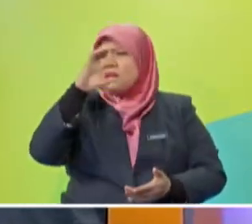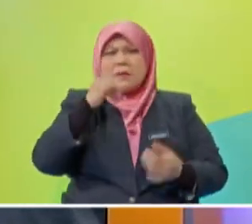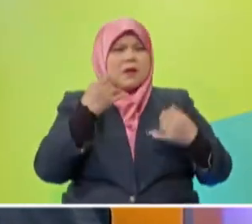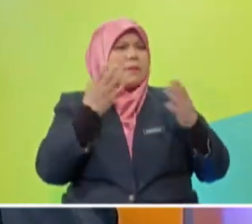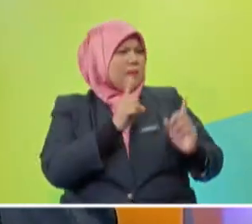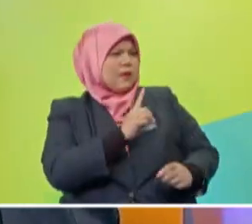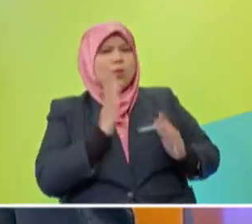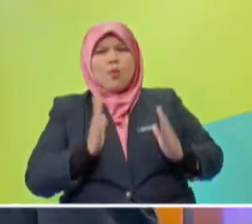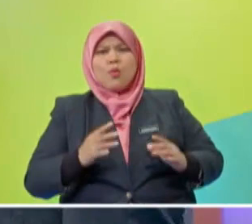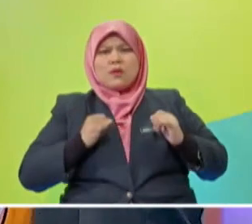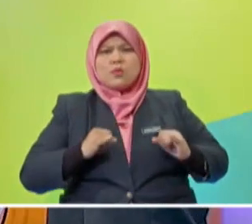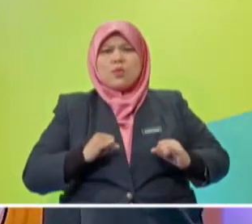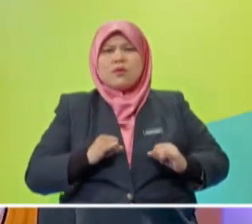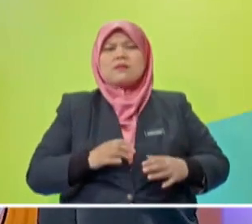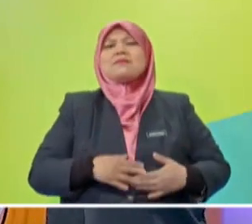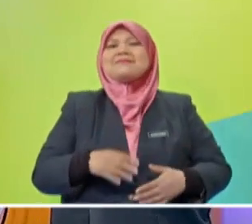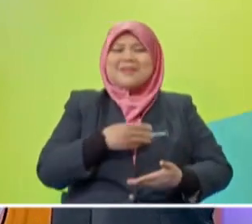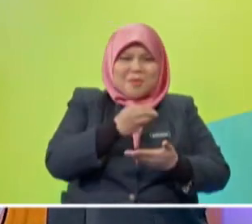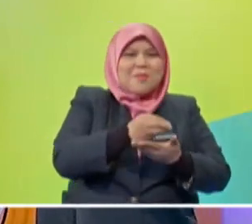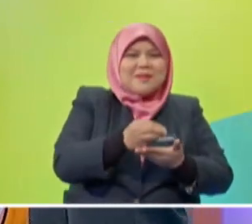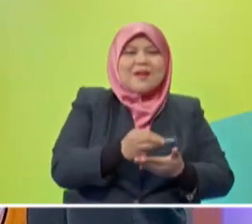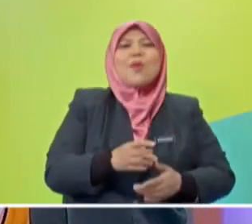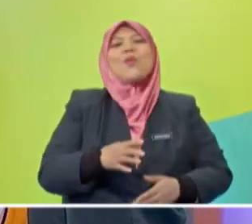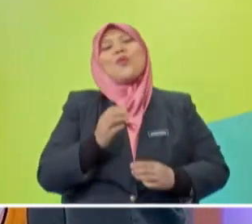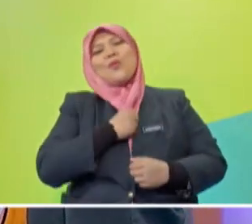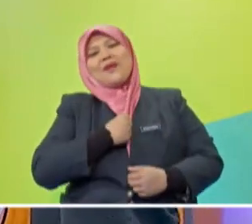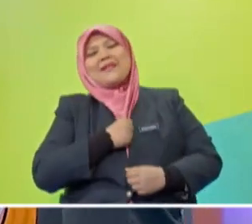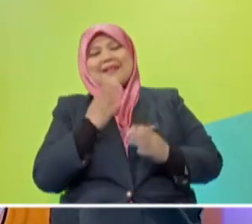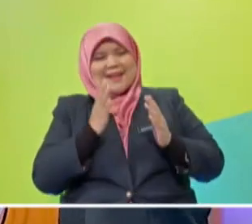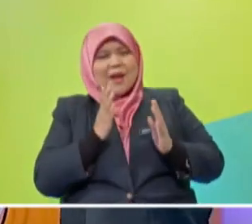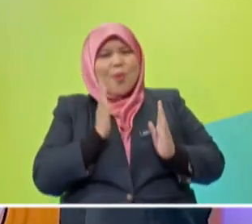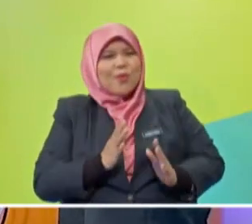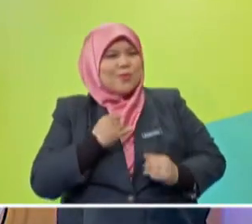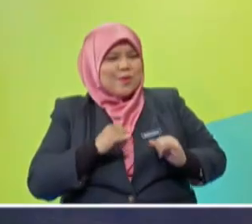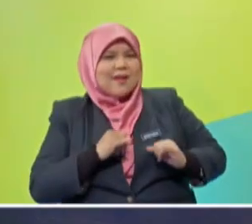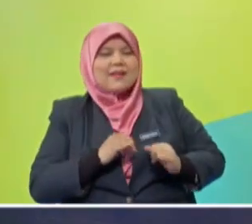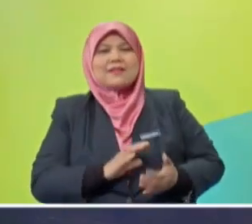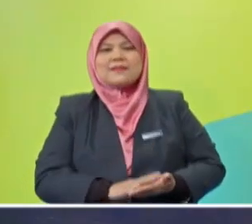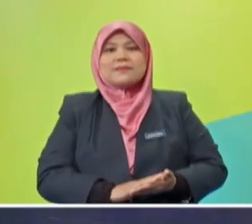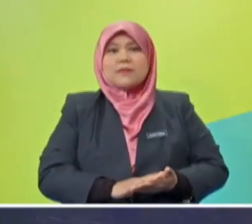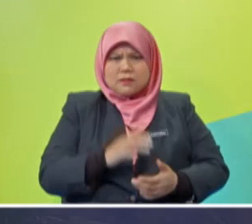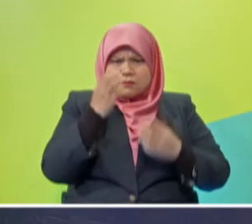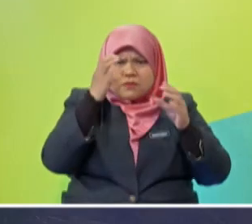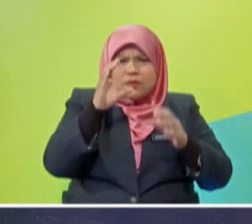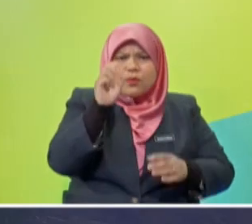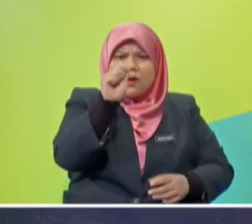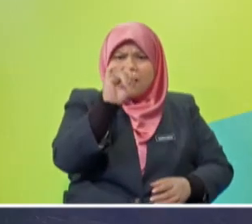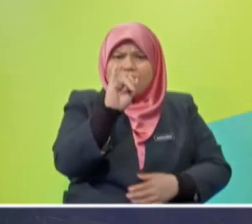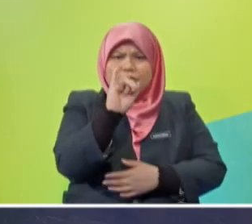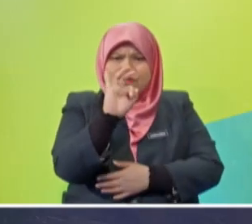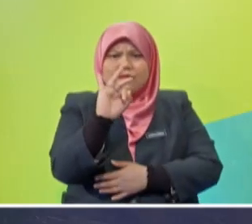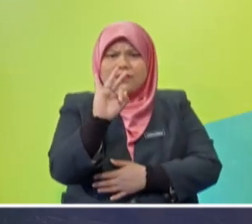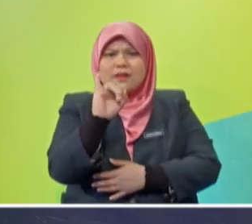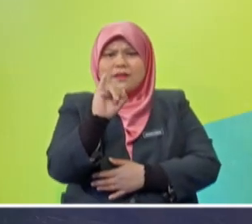juru jual kat sini. Oh, minta maaf. Saya ingat penjual tadi. Kejap. Cikgu Afifah ke? Betul. Saya Cikgu Afifah.